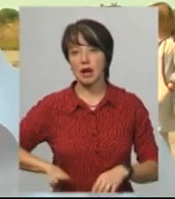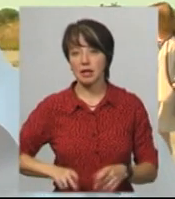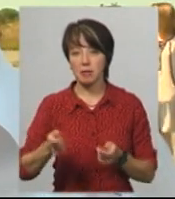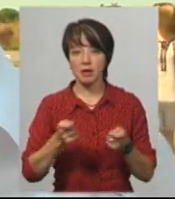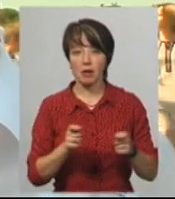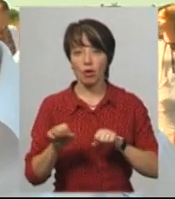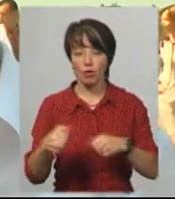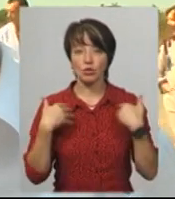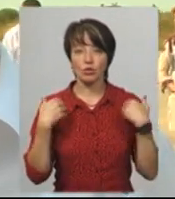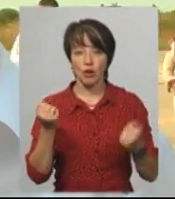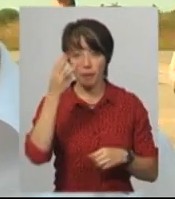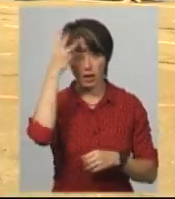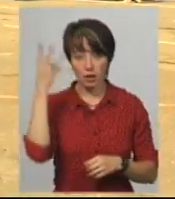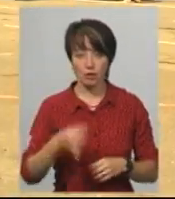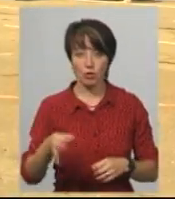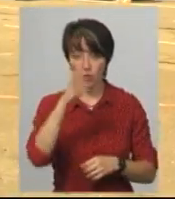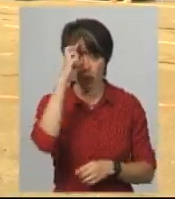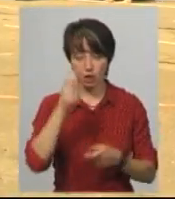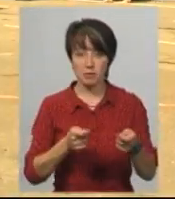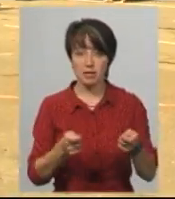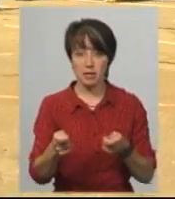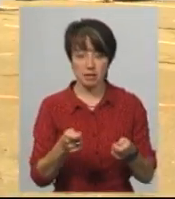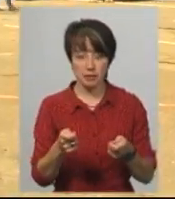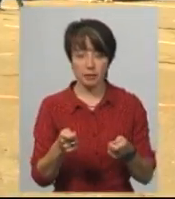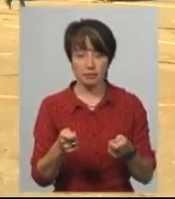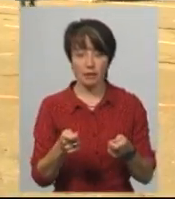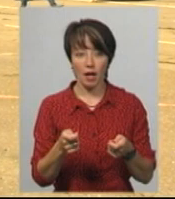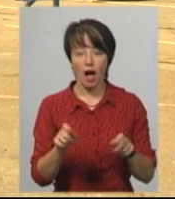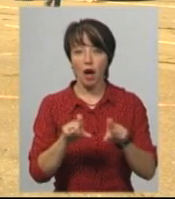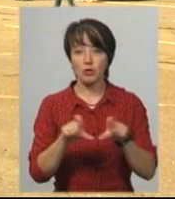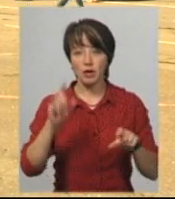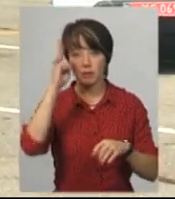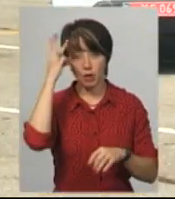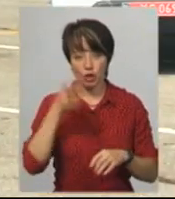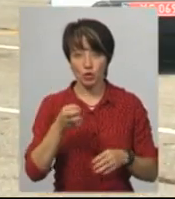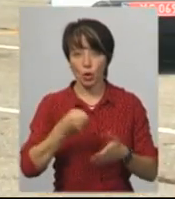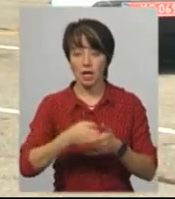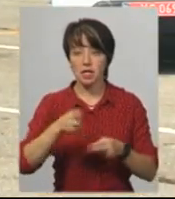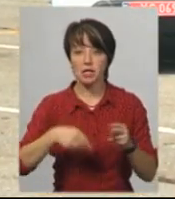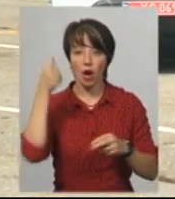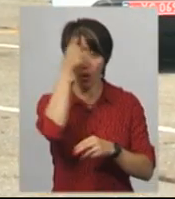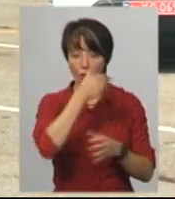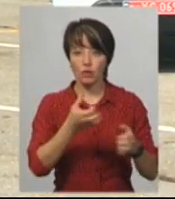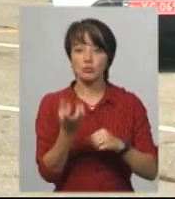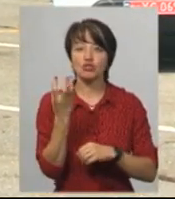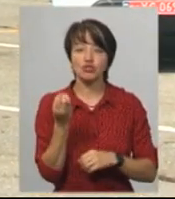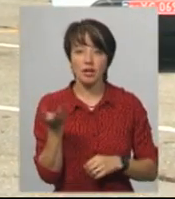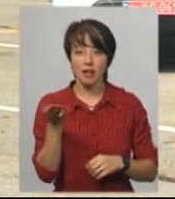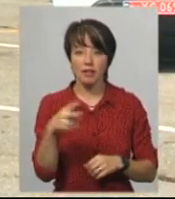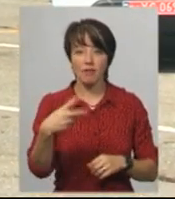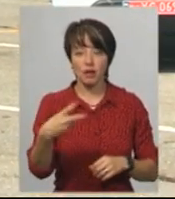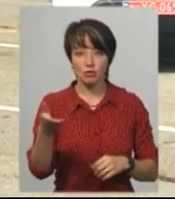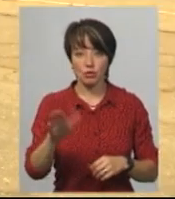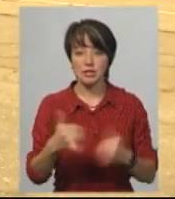департаменту охорони здоров'я Хмельницької облдержадміністрації Наталії Федів, амбулаторії Хмельниччини до кінця року отримають ще 20